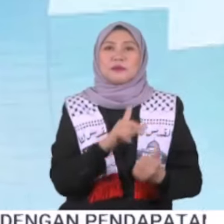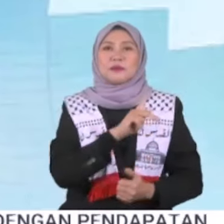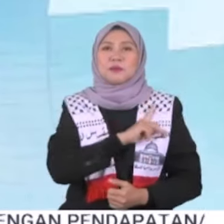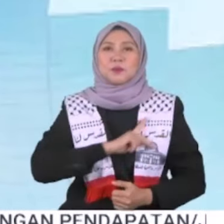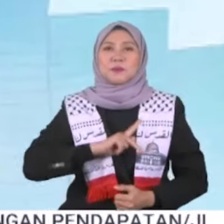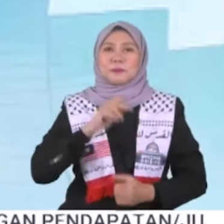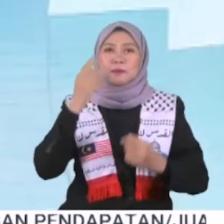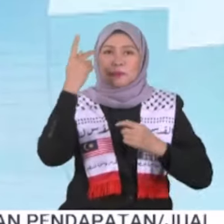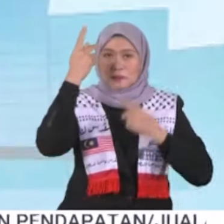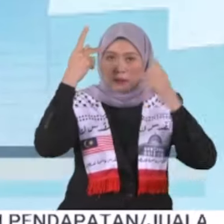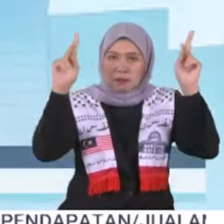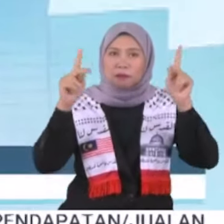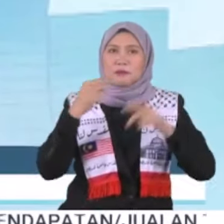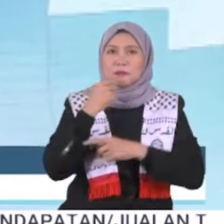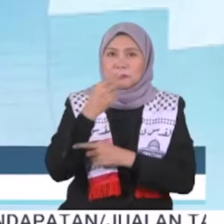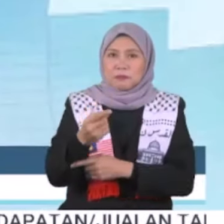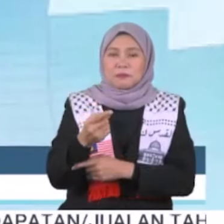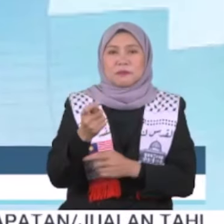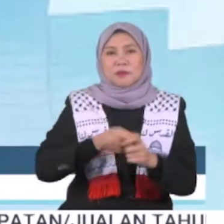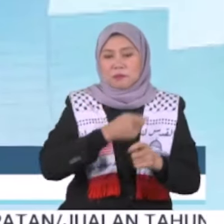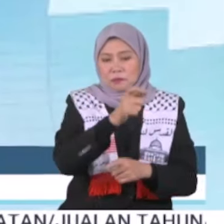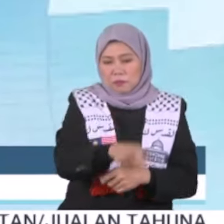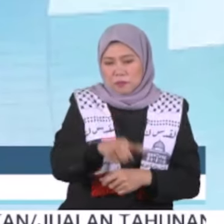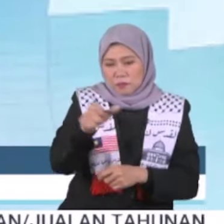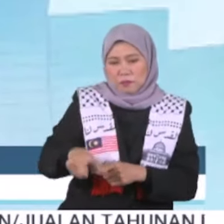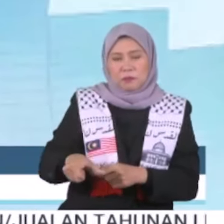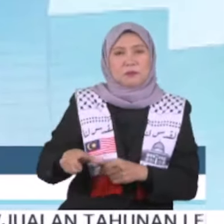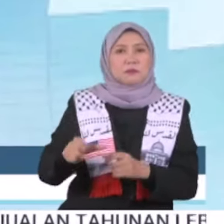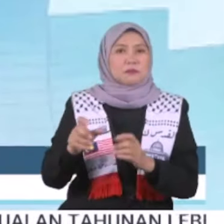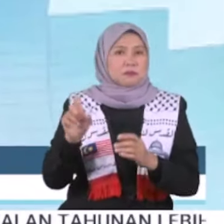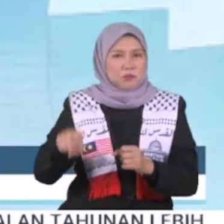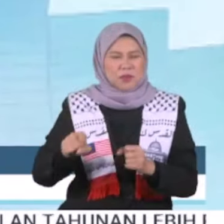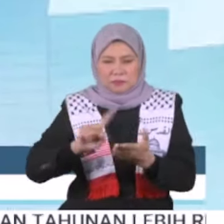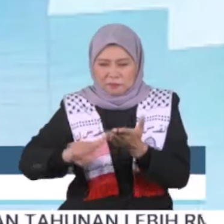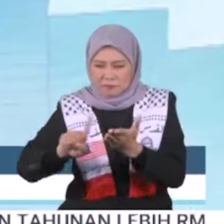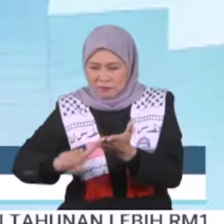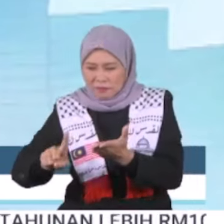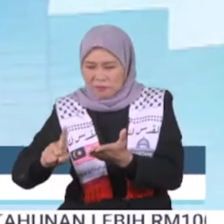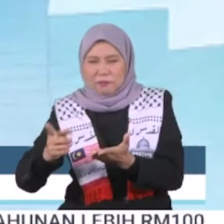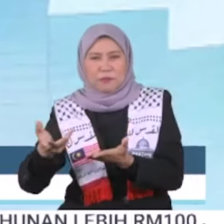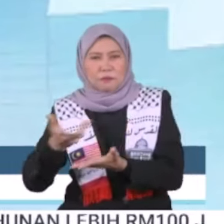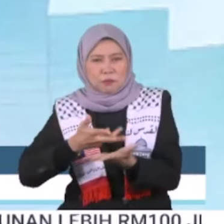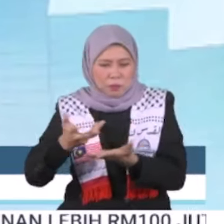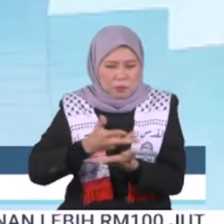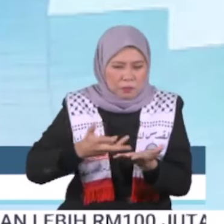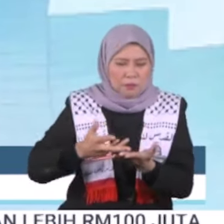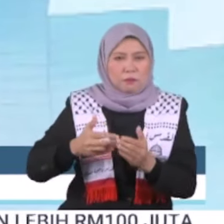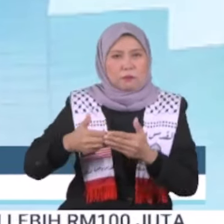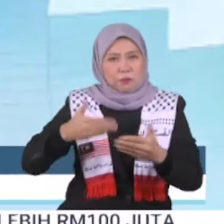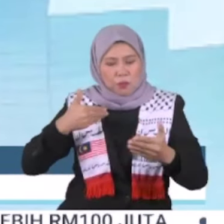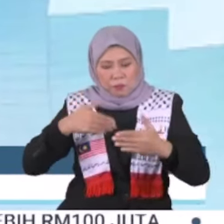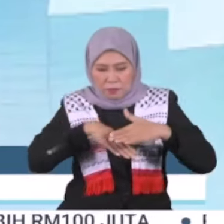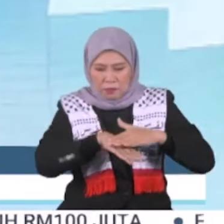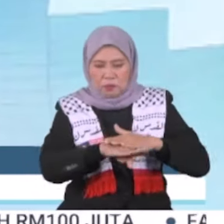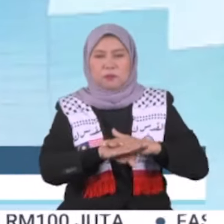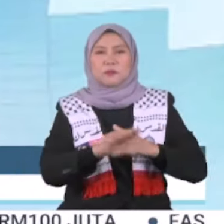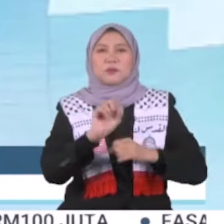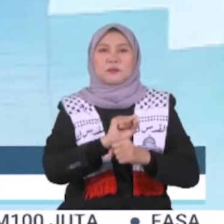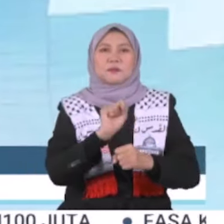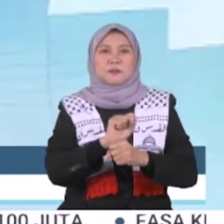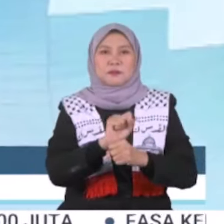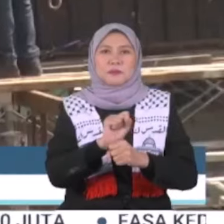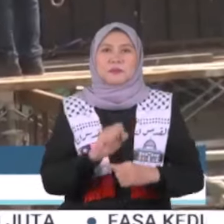Immigration Ismail Mokhtar menegaskan bahawa setiap individu warga asing akan disaring dengan teliti sebelum dibenarkan masuk untuk